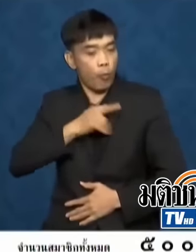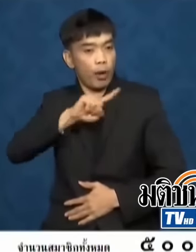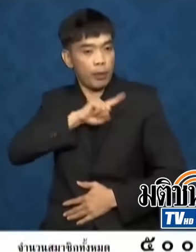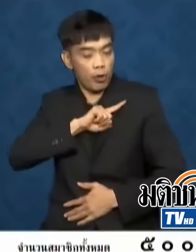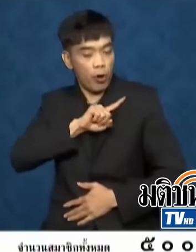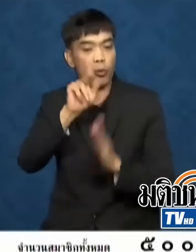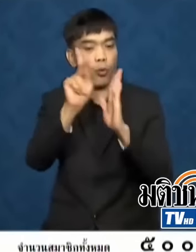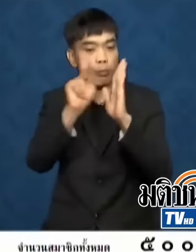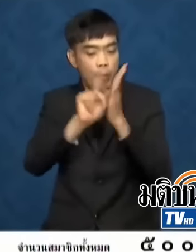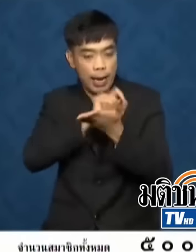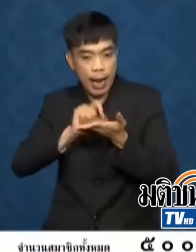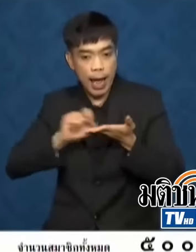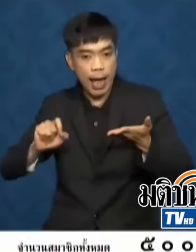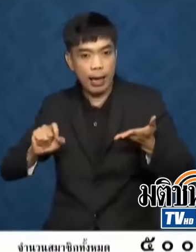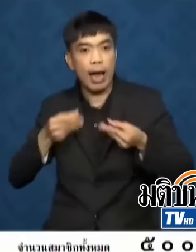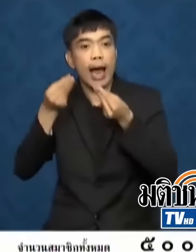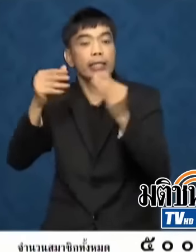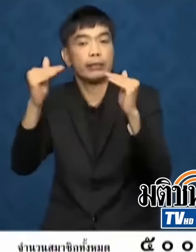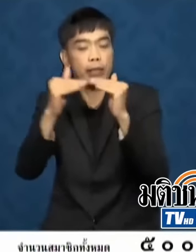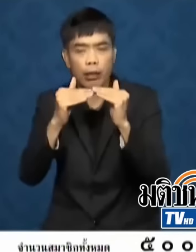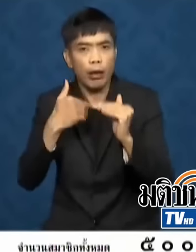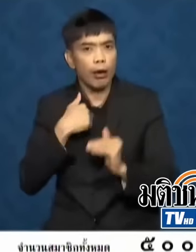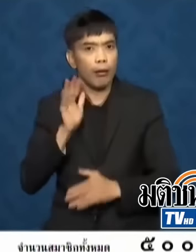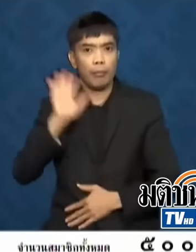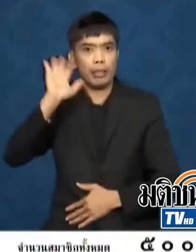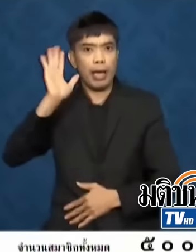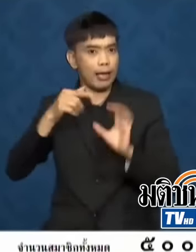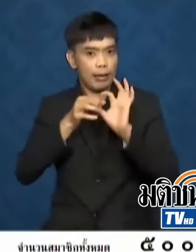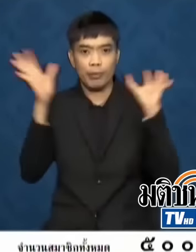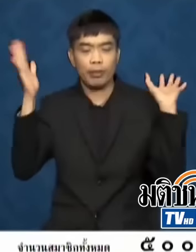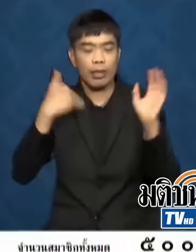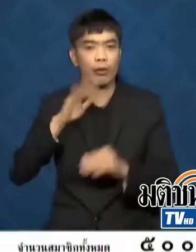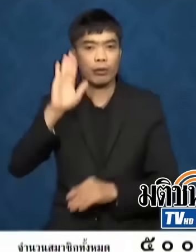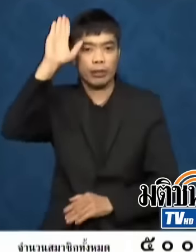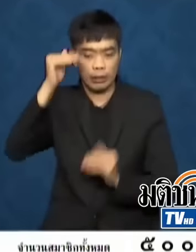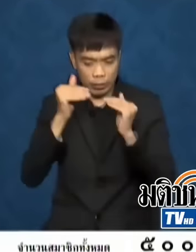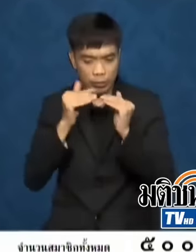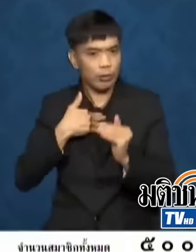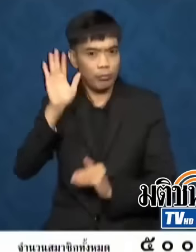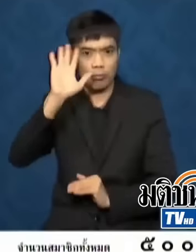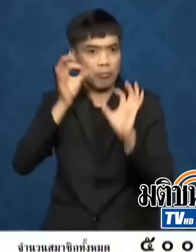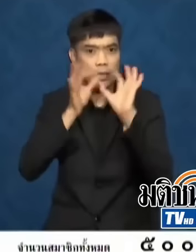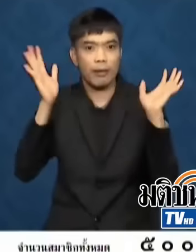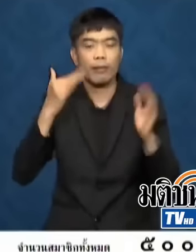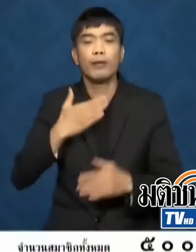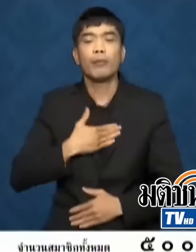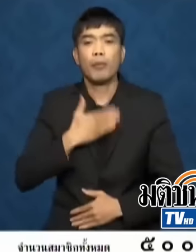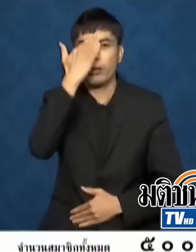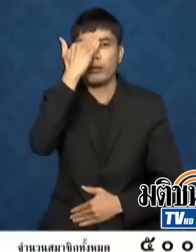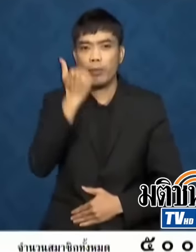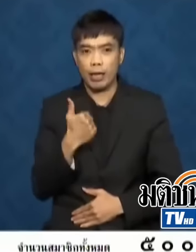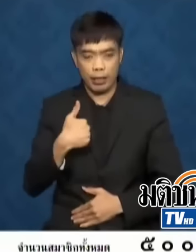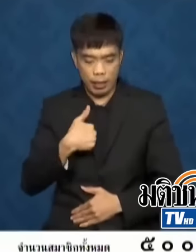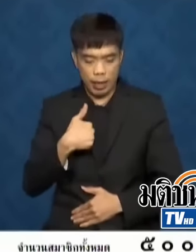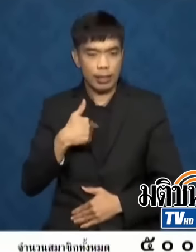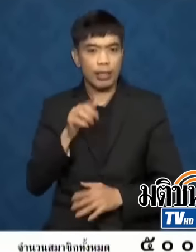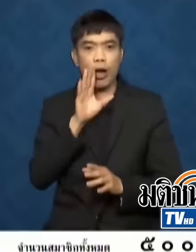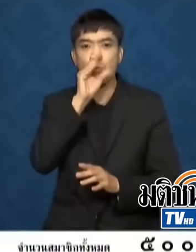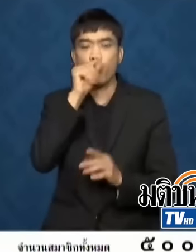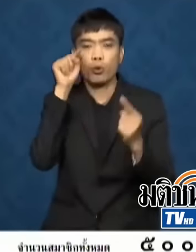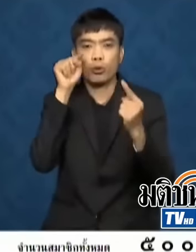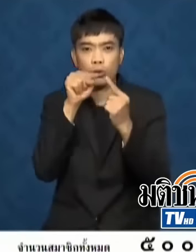เป็นอย่างยิ่งจะไม่ให้ผมใช้สิทธิ์ในการพาดพิงได้อย่างไรครับแล้วก็ที่ผมนำเรียนต่อว่าประเด็นของผมไม่ได้เอ่ยถึงเรื่องนี้แ